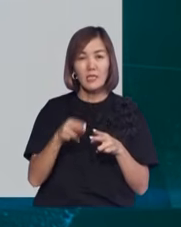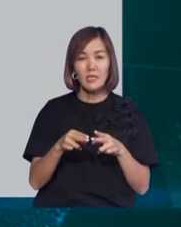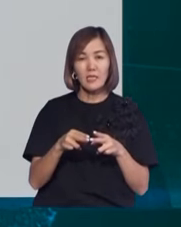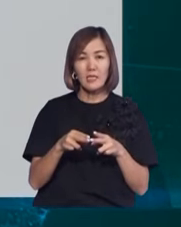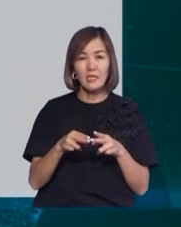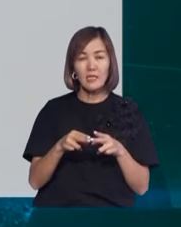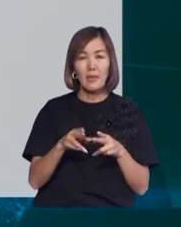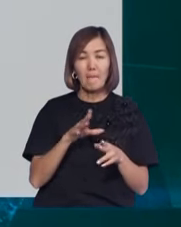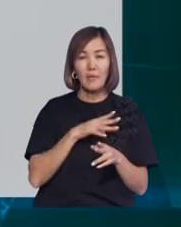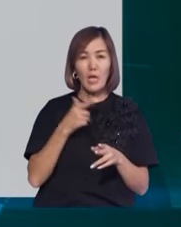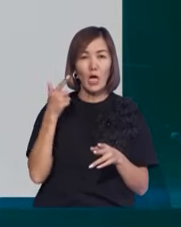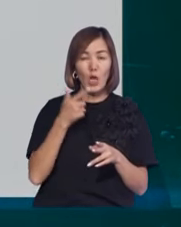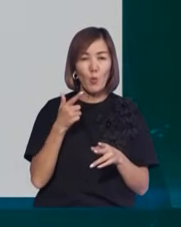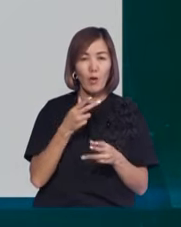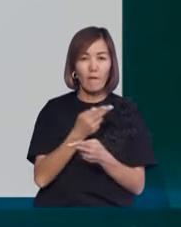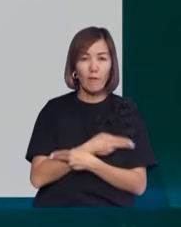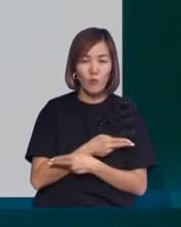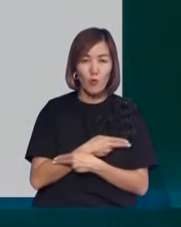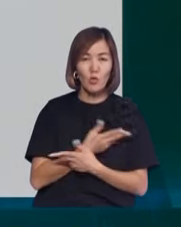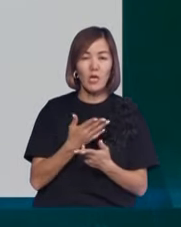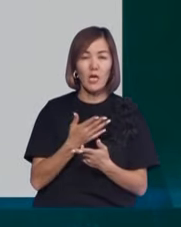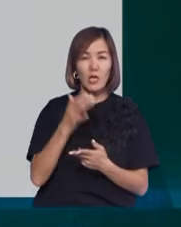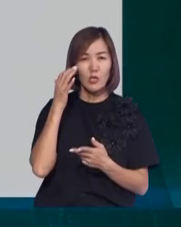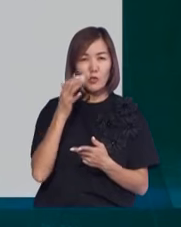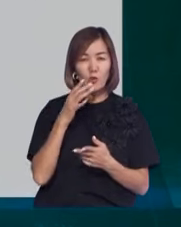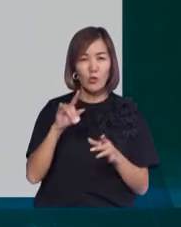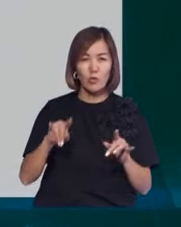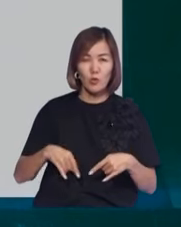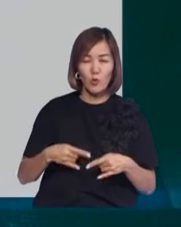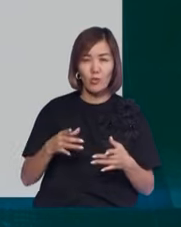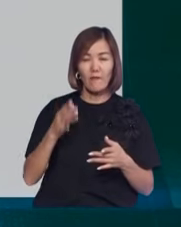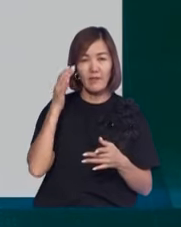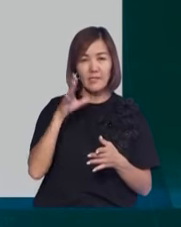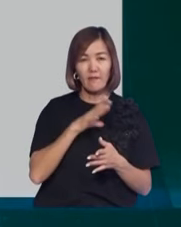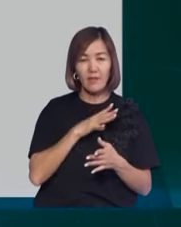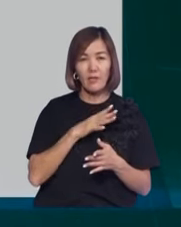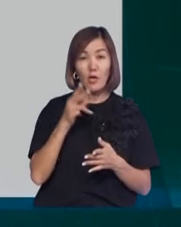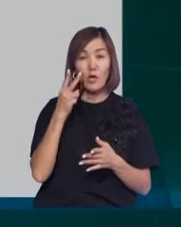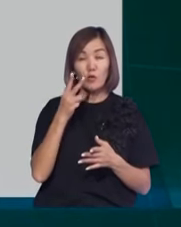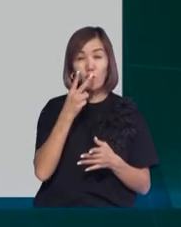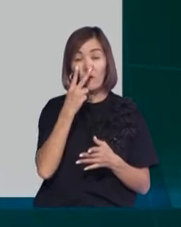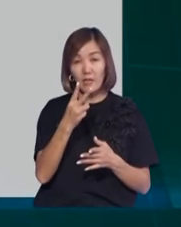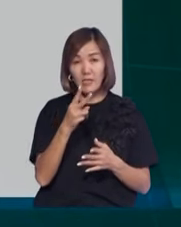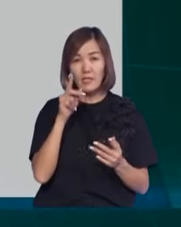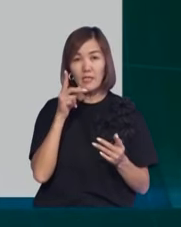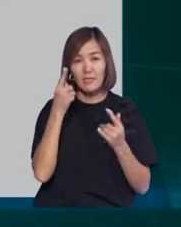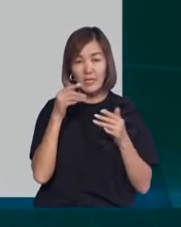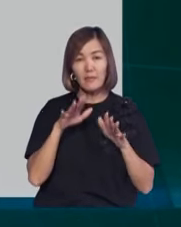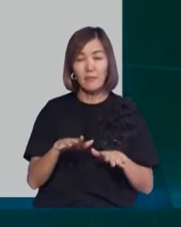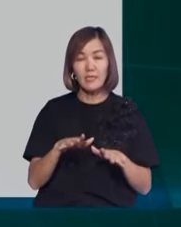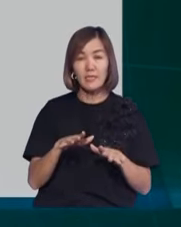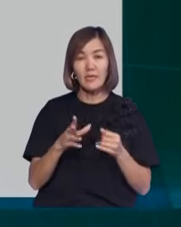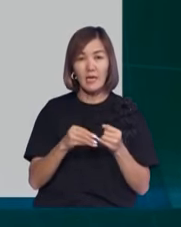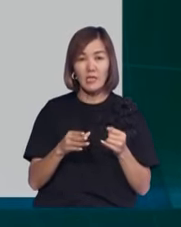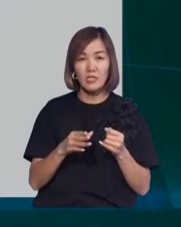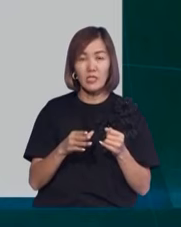на Абсадыре Уракбаеве была голубая футболка, кофта и брюки черного цвета. Всем, кто видел его или знает местонахождение